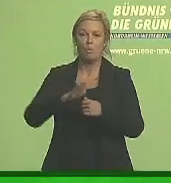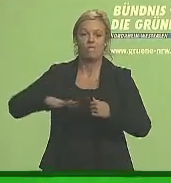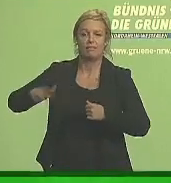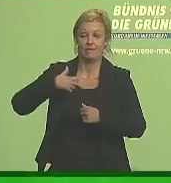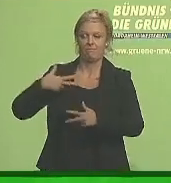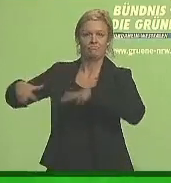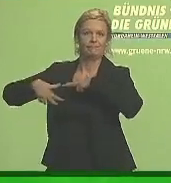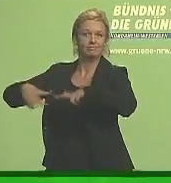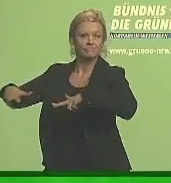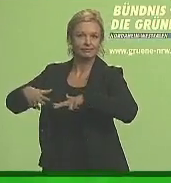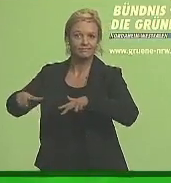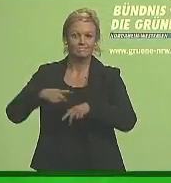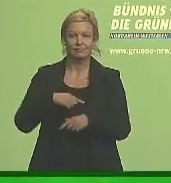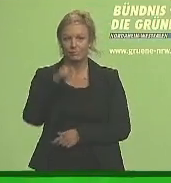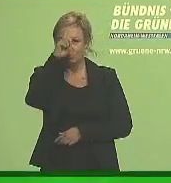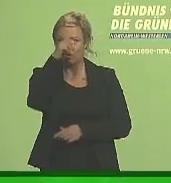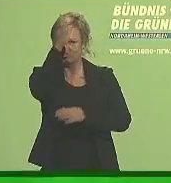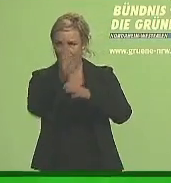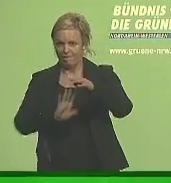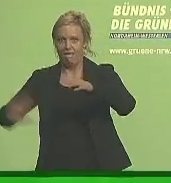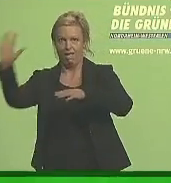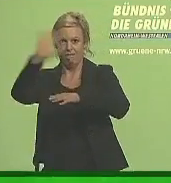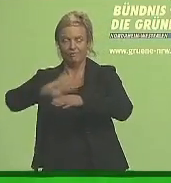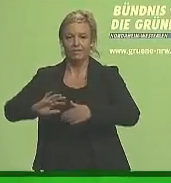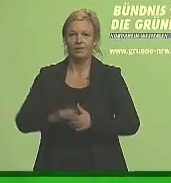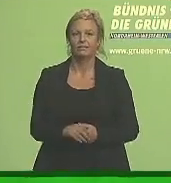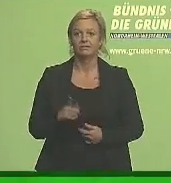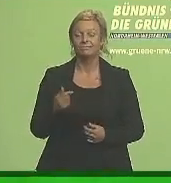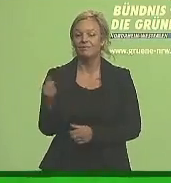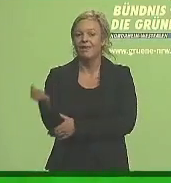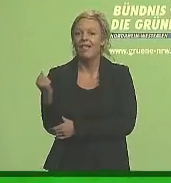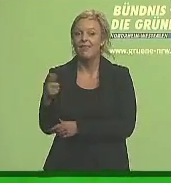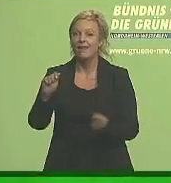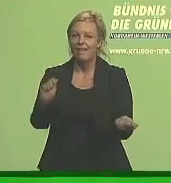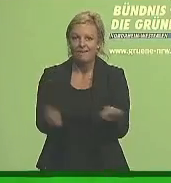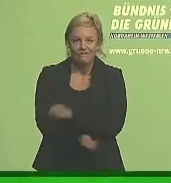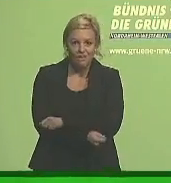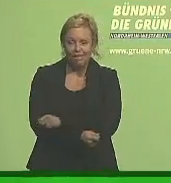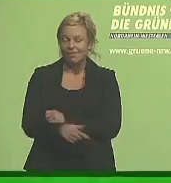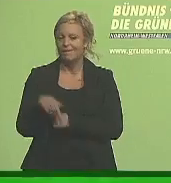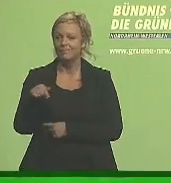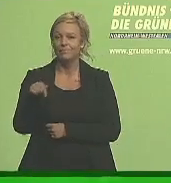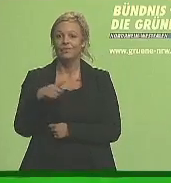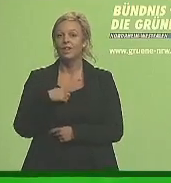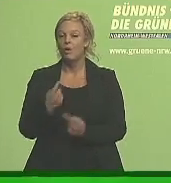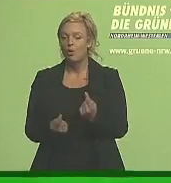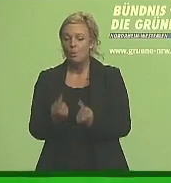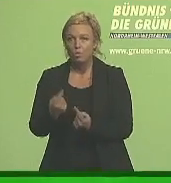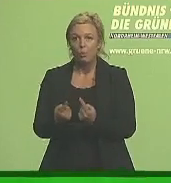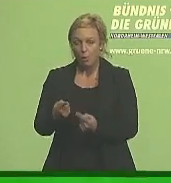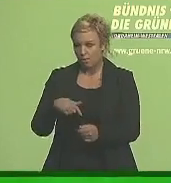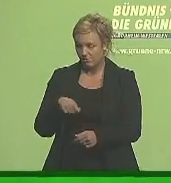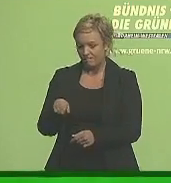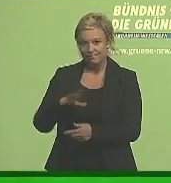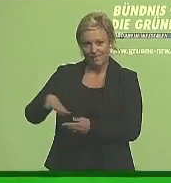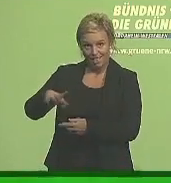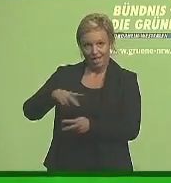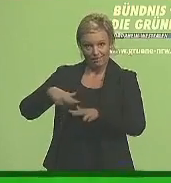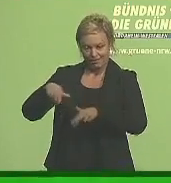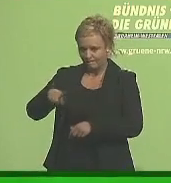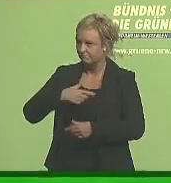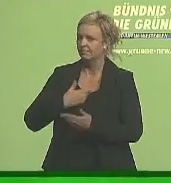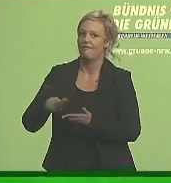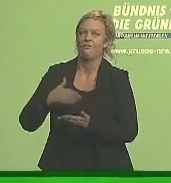Hälfte der Republik, was die Menschen angeht. Und die Energiewende geht in den grünen, mitregierten oder regierten Ländern voran. Und umso